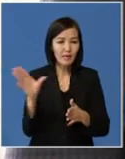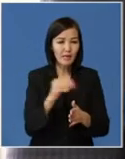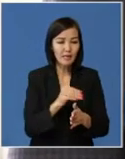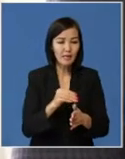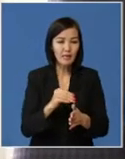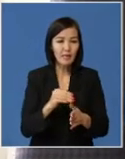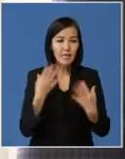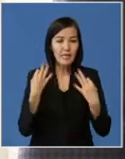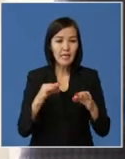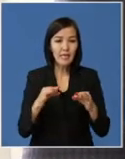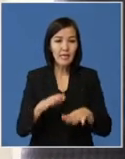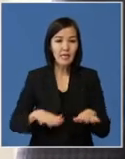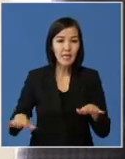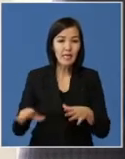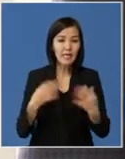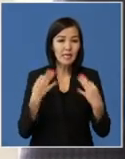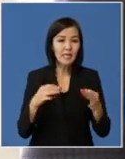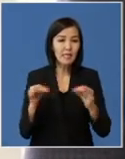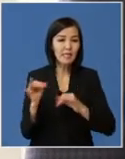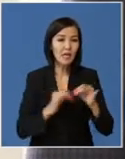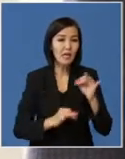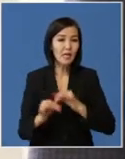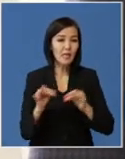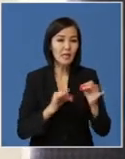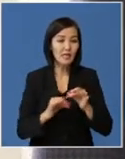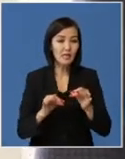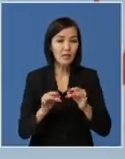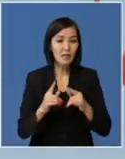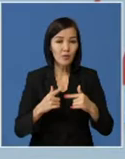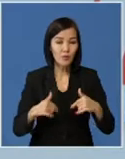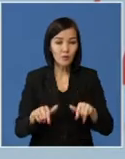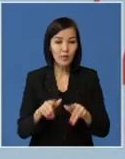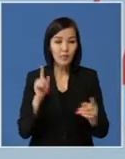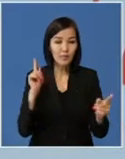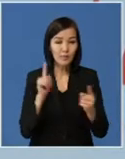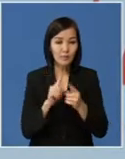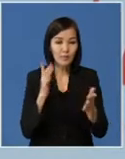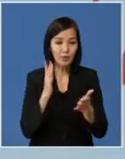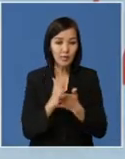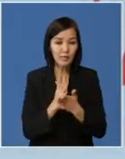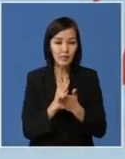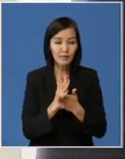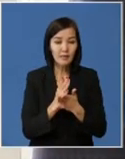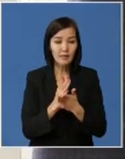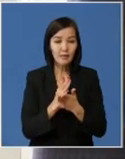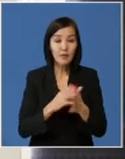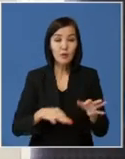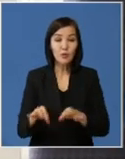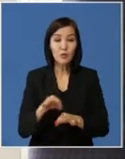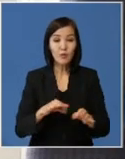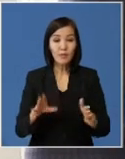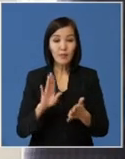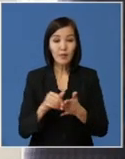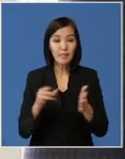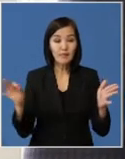деген еркін алаң, яғни дискуссиялық алаң конференция түріндегі кездесулер ұйымдастырылды. Бұл жобаның басты